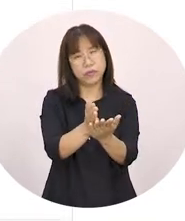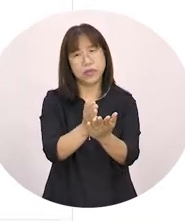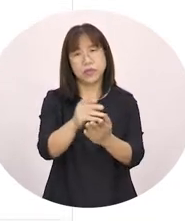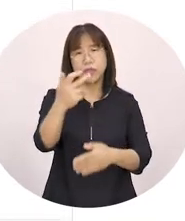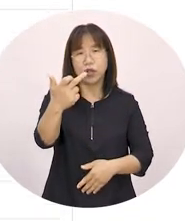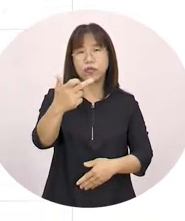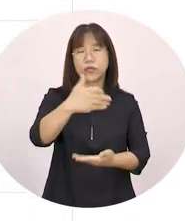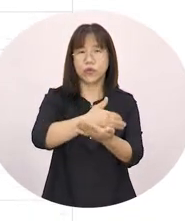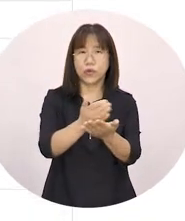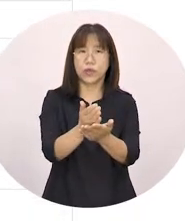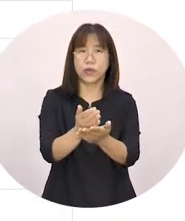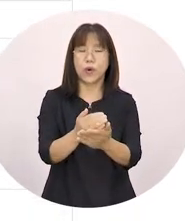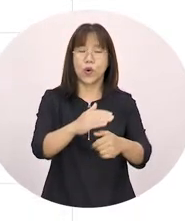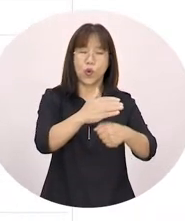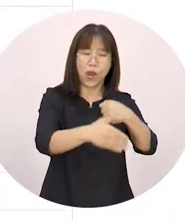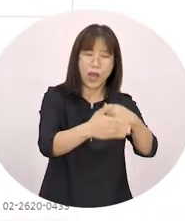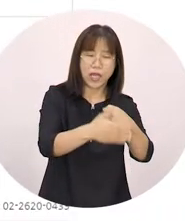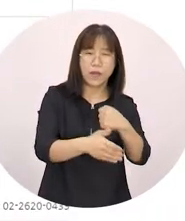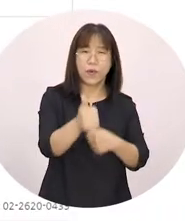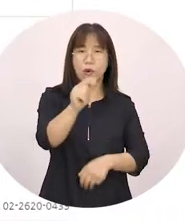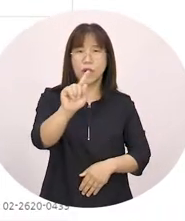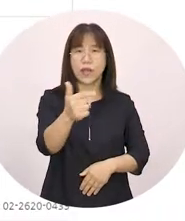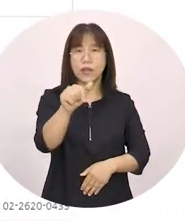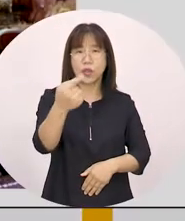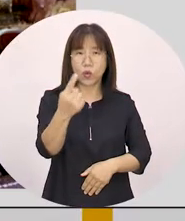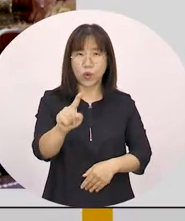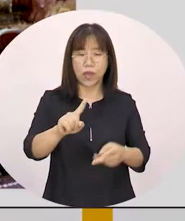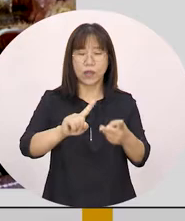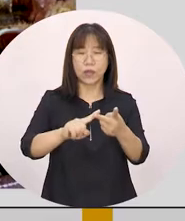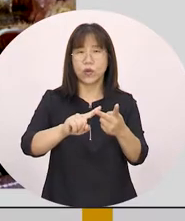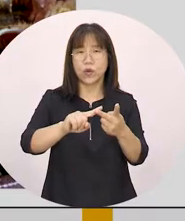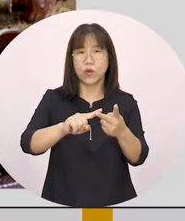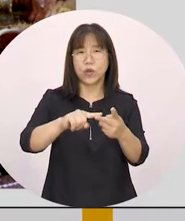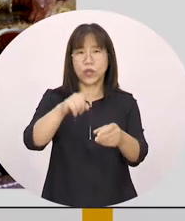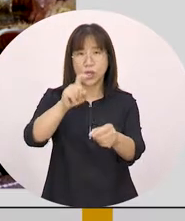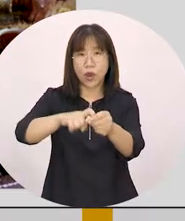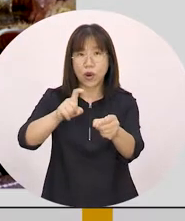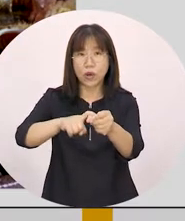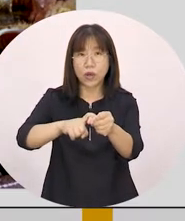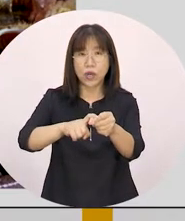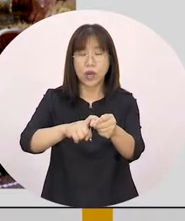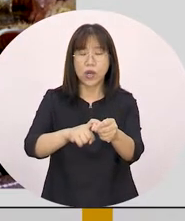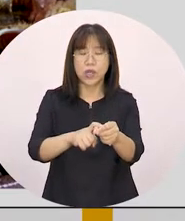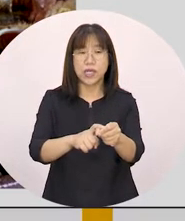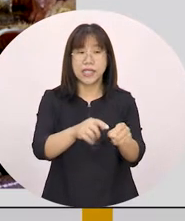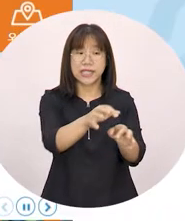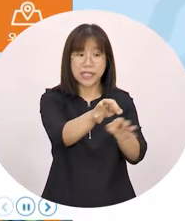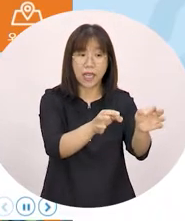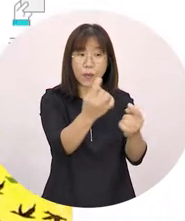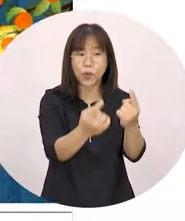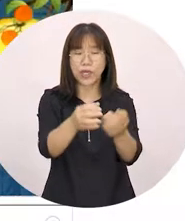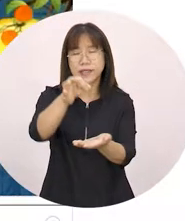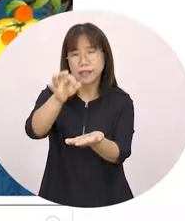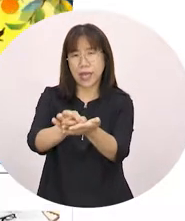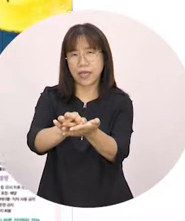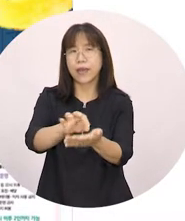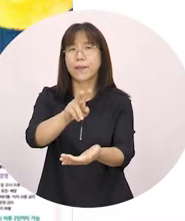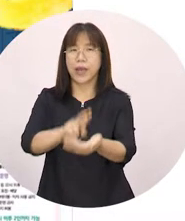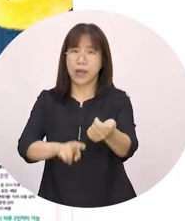생산 가공한 과일 한과 송편 등 40여개의 우수 농특산물을 시중보다 저렴하게